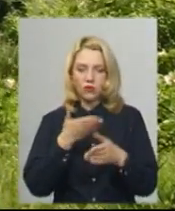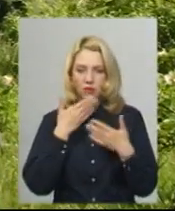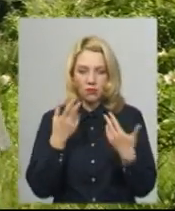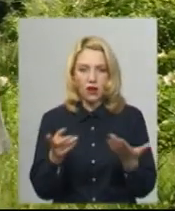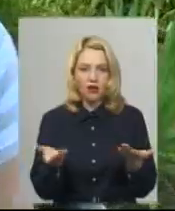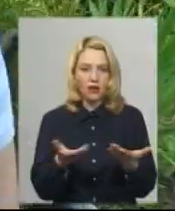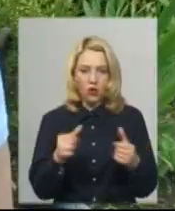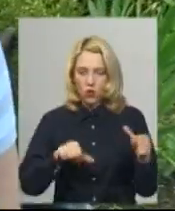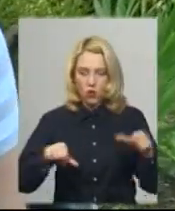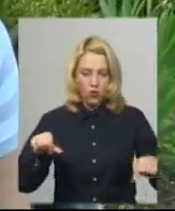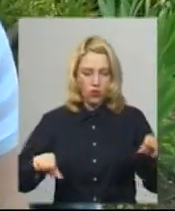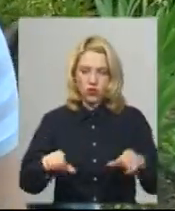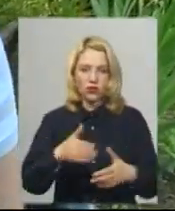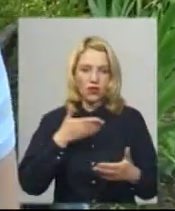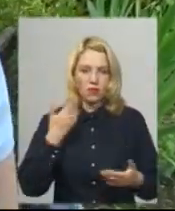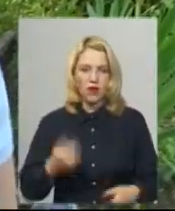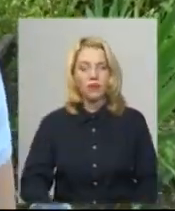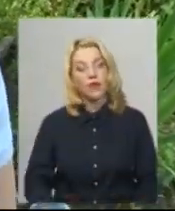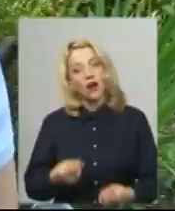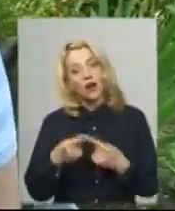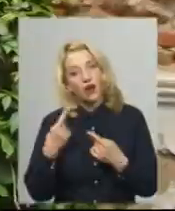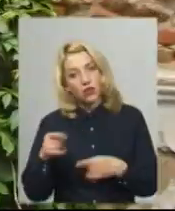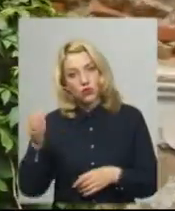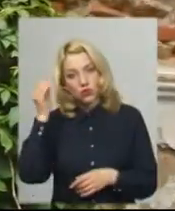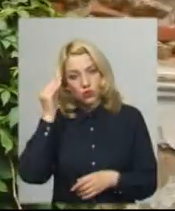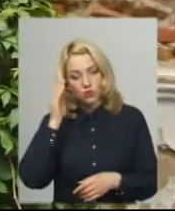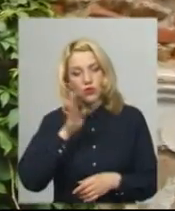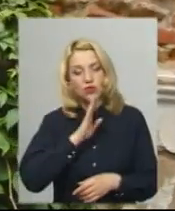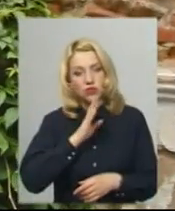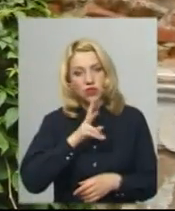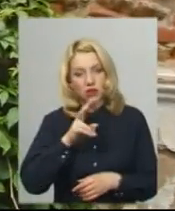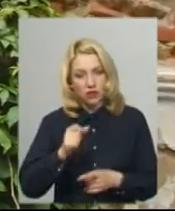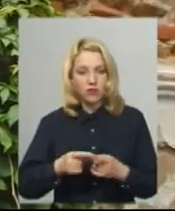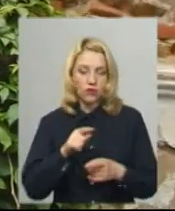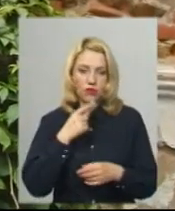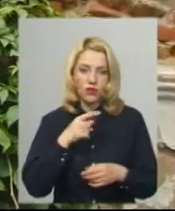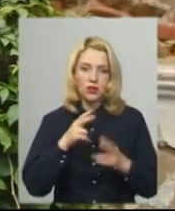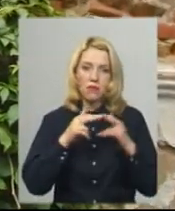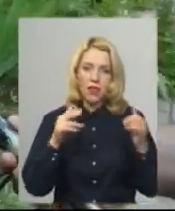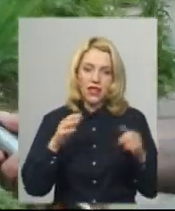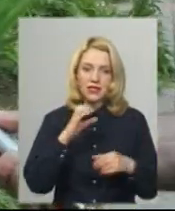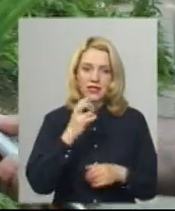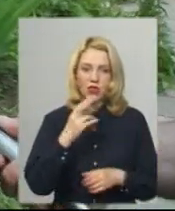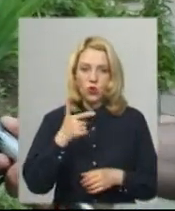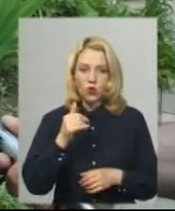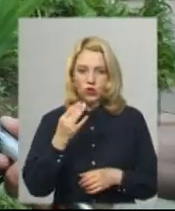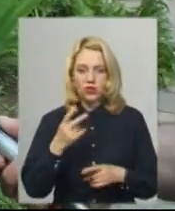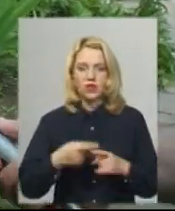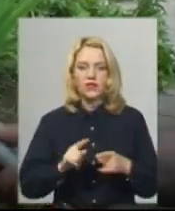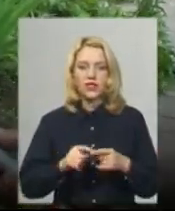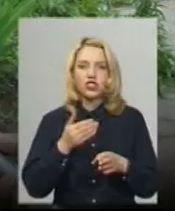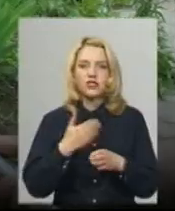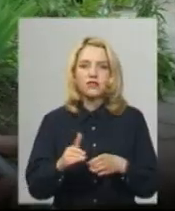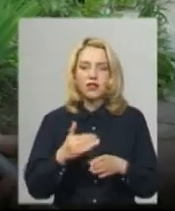ніяких огорожень. Іншої думки жителька Ізяслова Людмила Хилюк. Жінка каже, палац Сангушків – частина історії міста. Палац потрібно